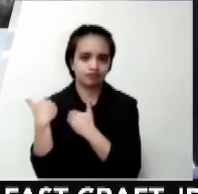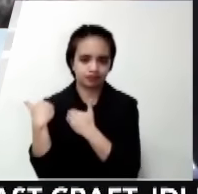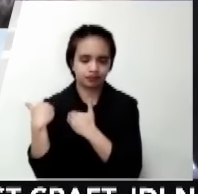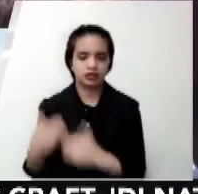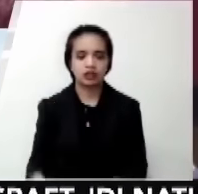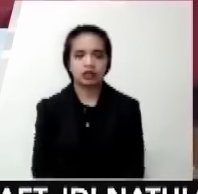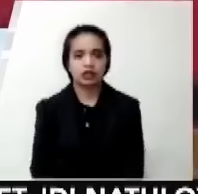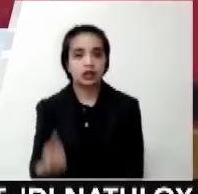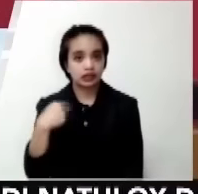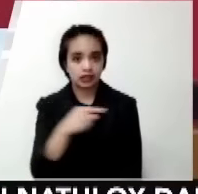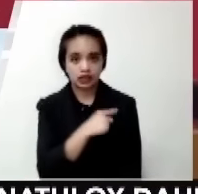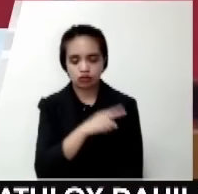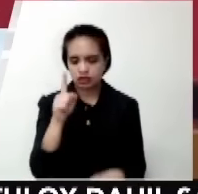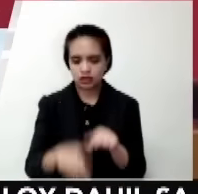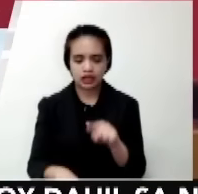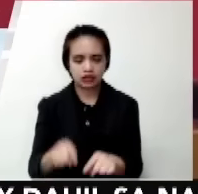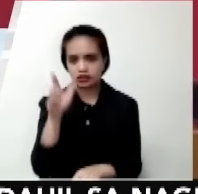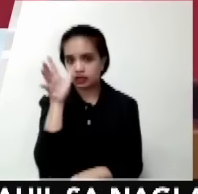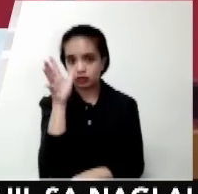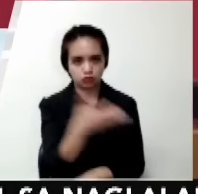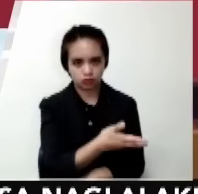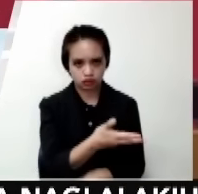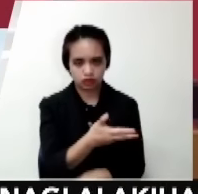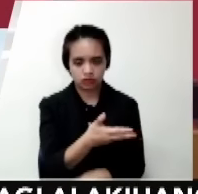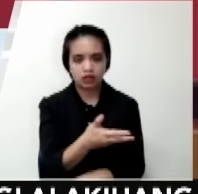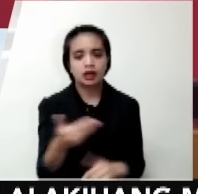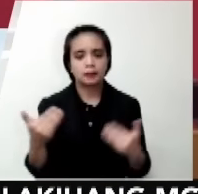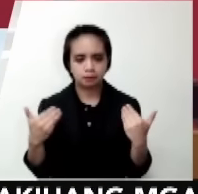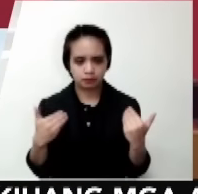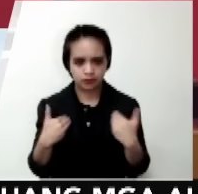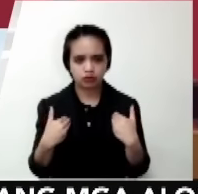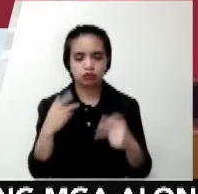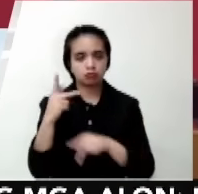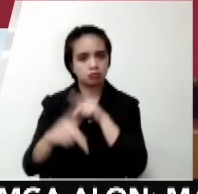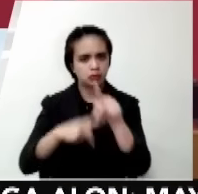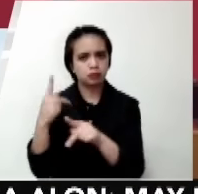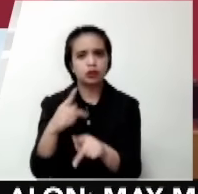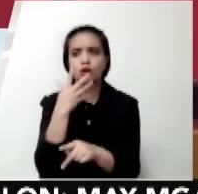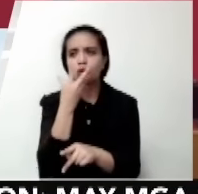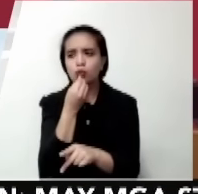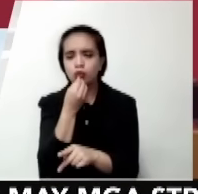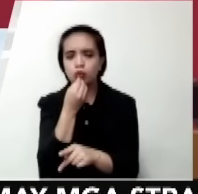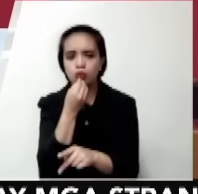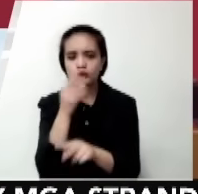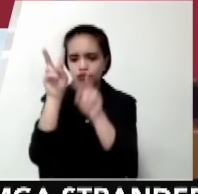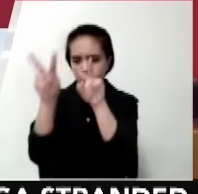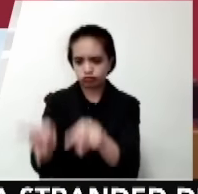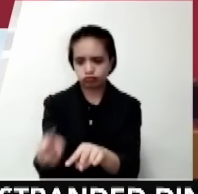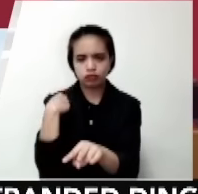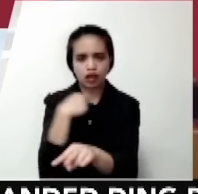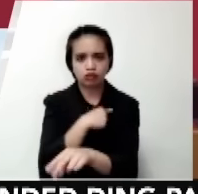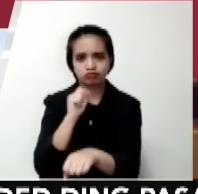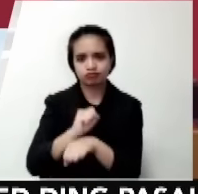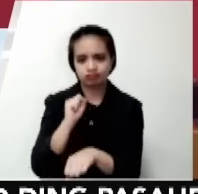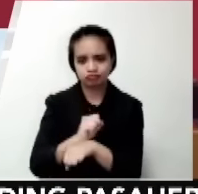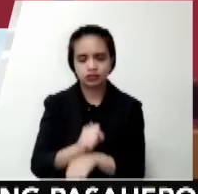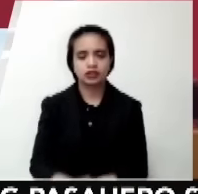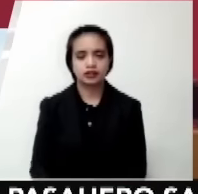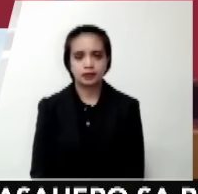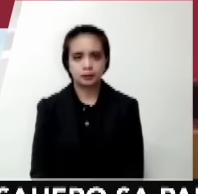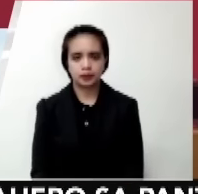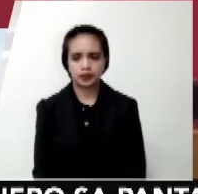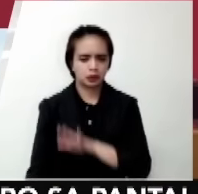ignore the reality that there are those who seek to undermine our work. Critics who speak